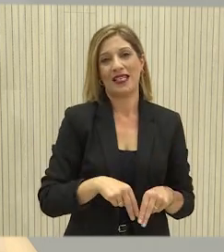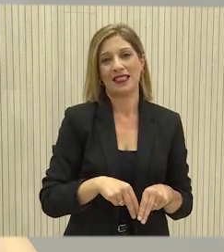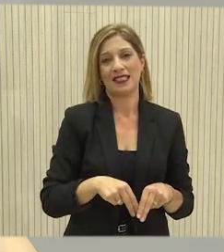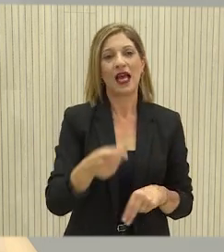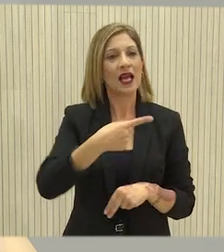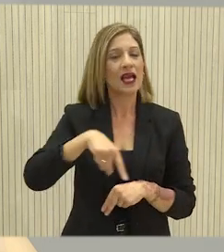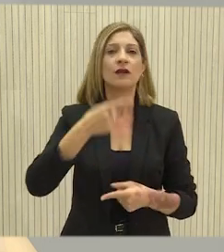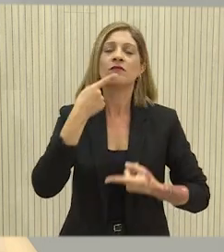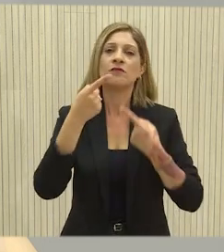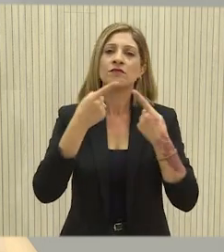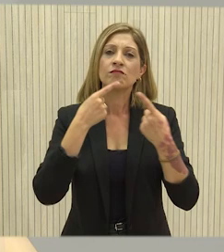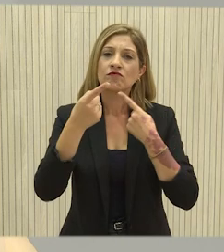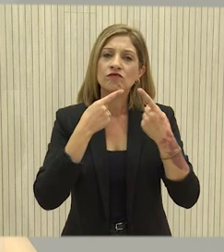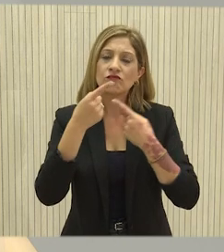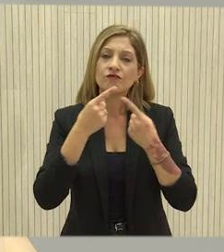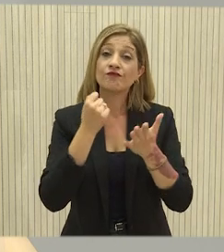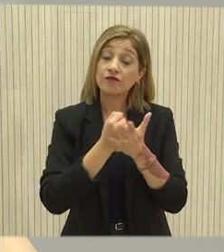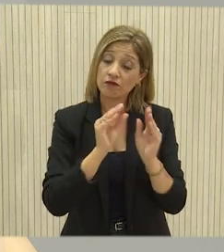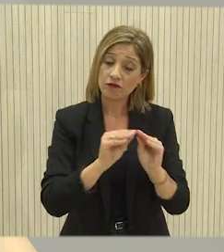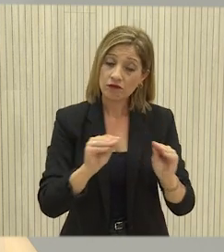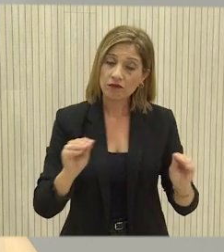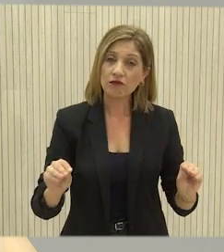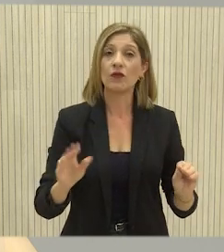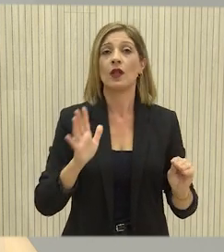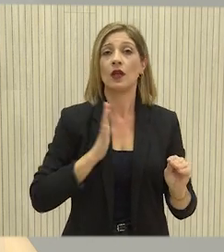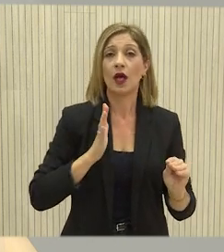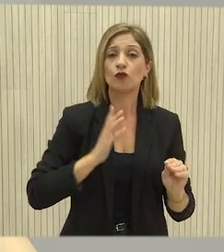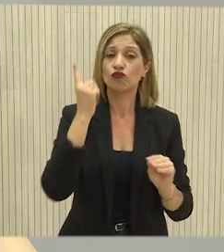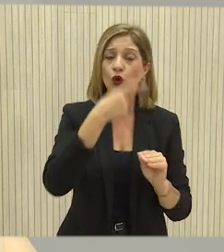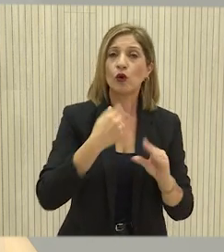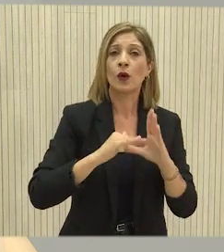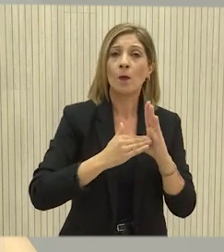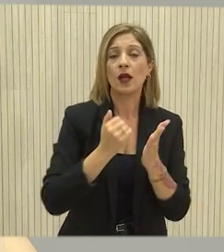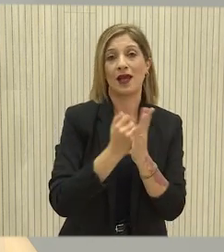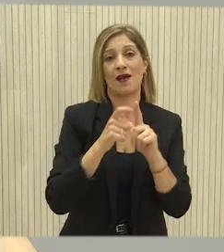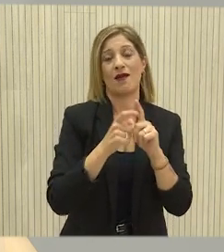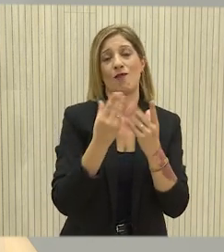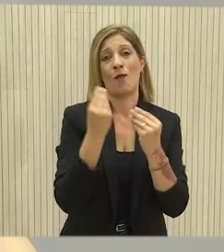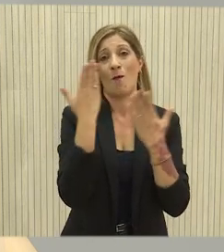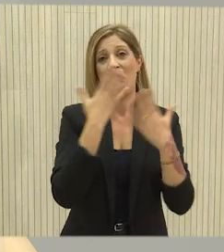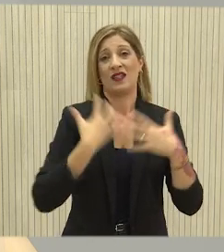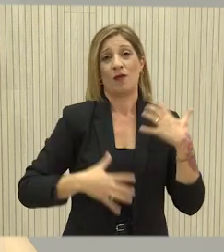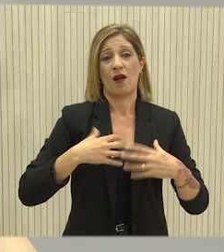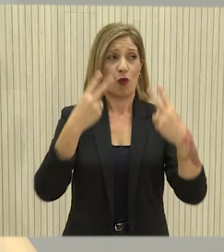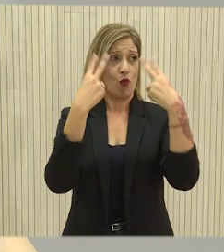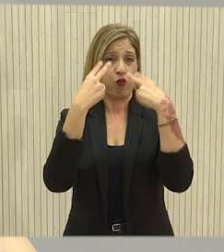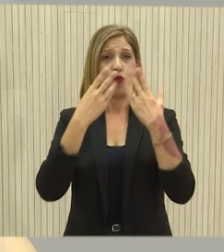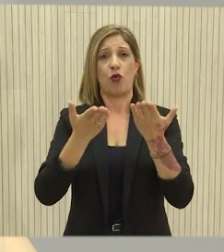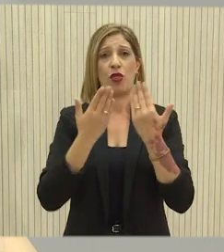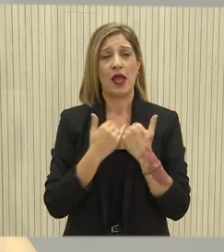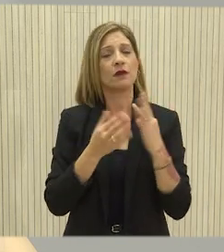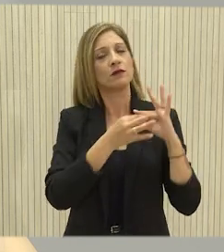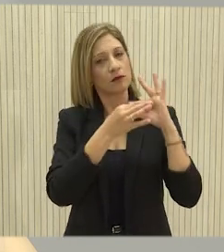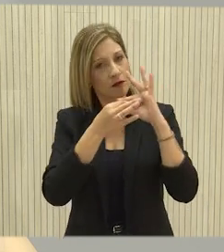δημόσιες συζητήσεις, αλλά και το εκπαιδευτικό προσωπικό και μαθητές εδώ και χρόνια. με την ίδια αποφασιστικότητα και προγραμματισμό,